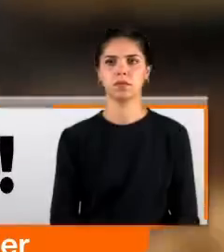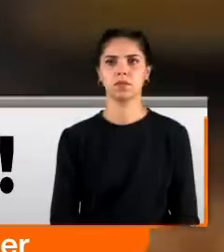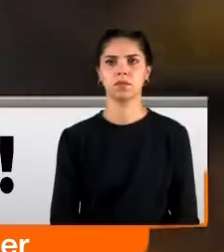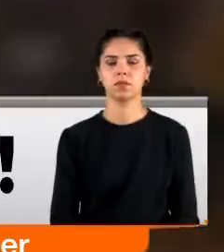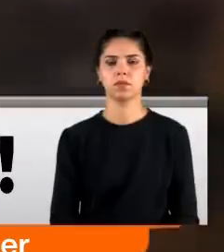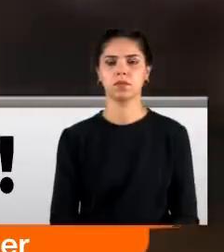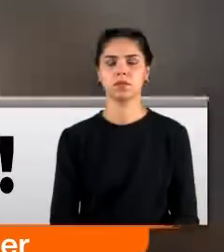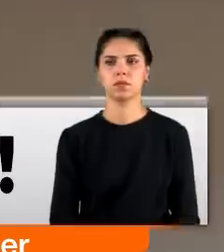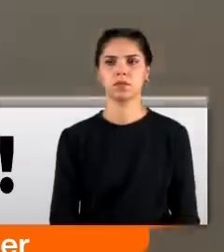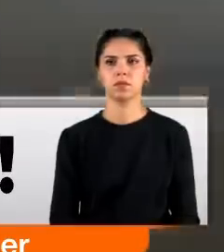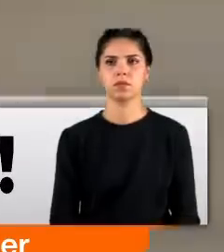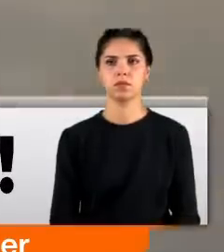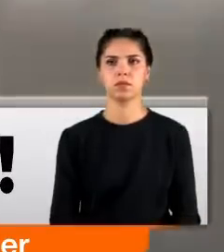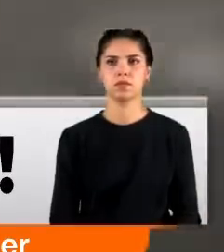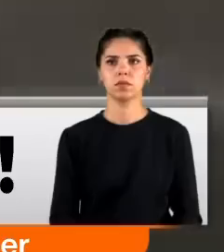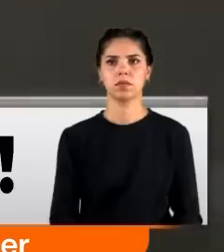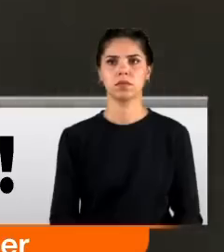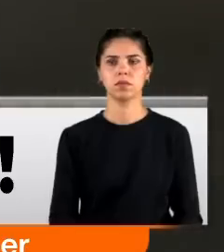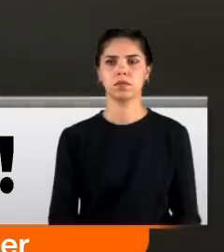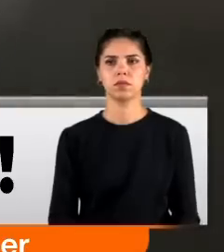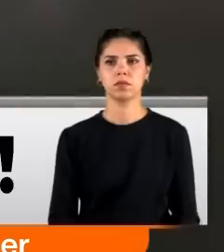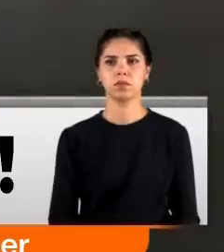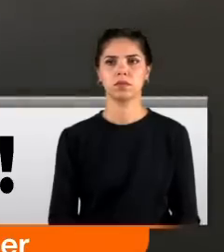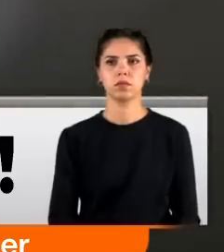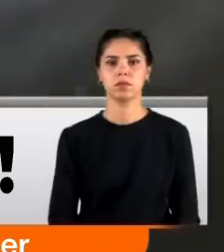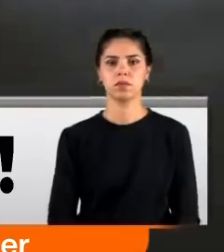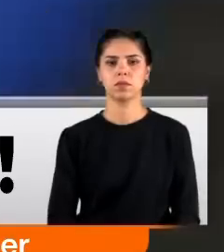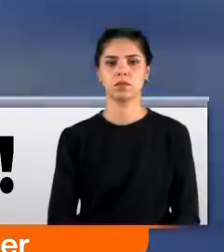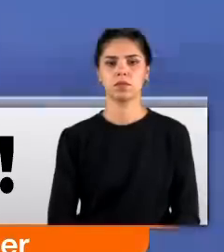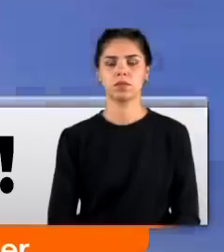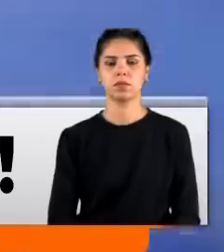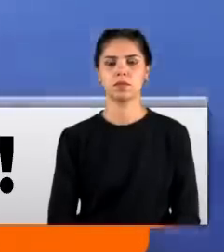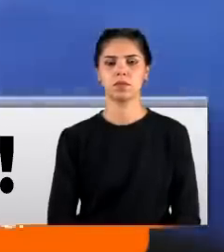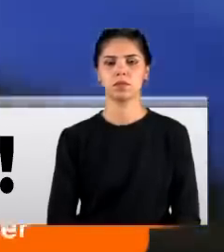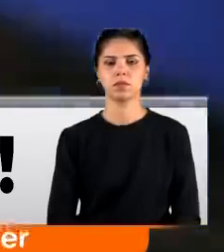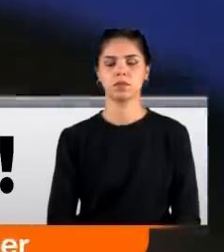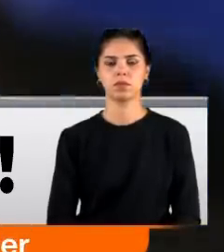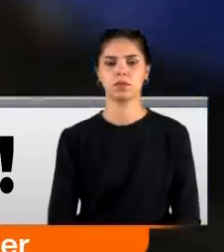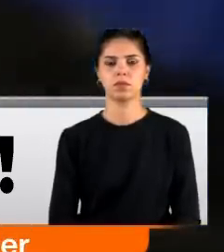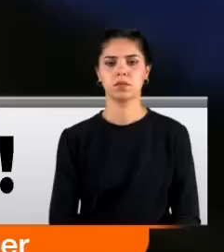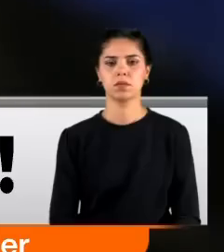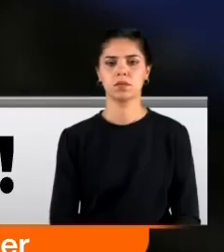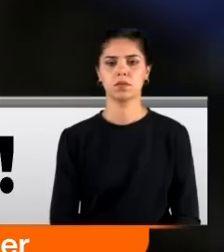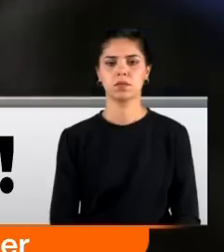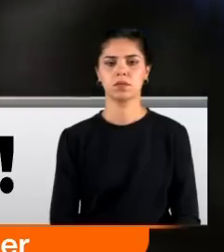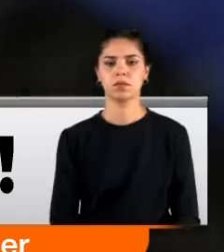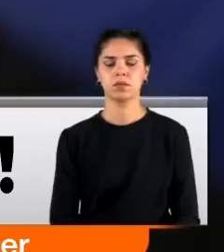ve pazarcıların son durumu işte böyle. Vaziyet kötü.